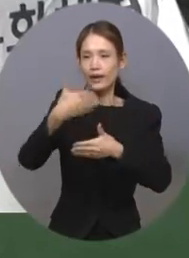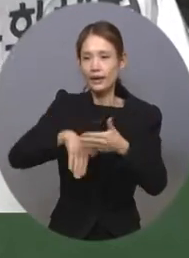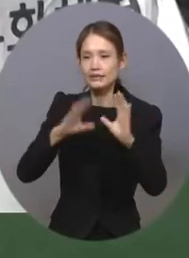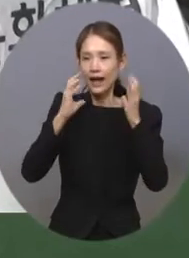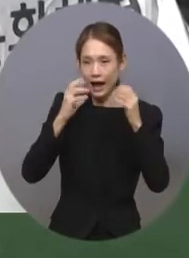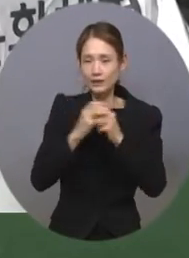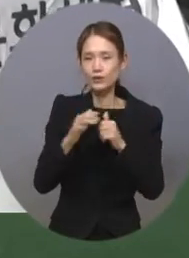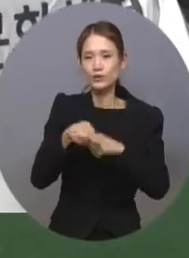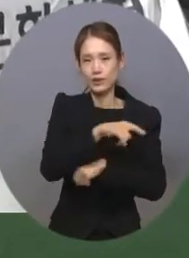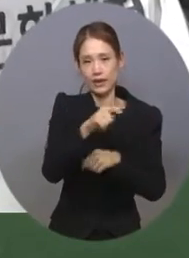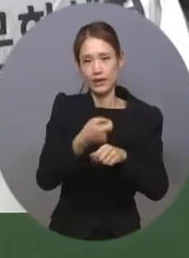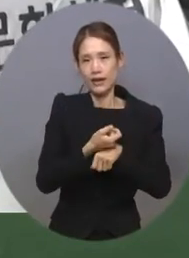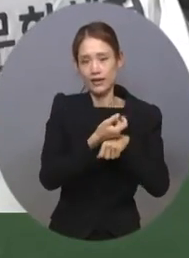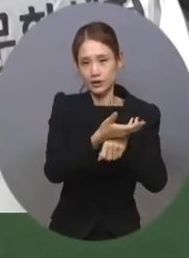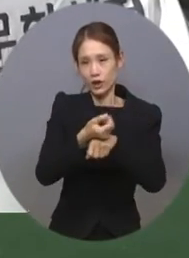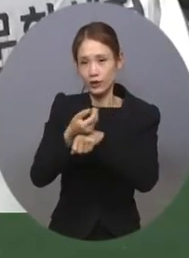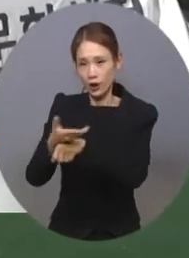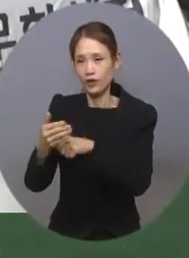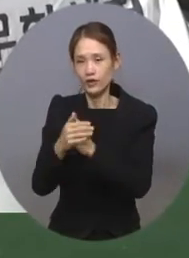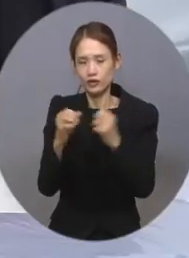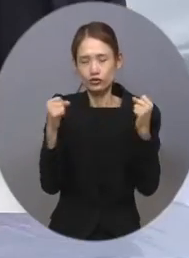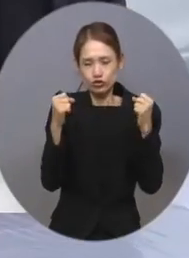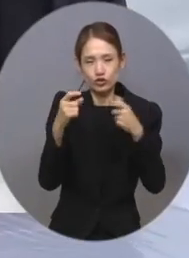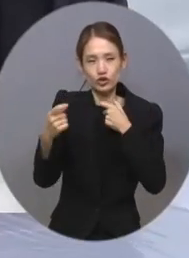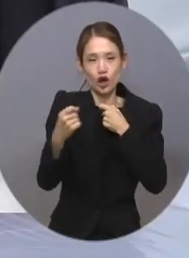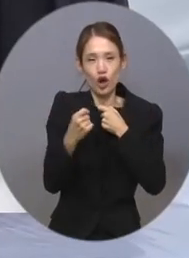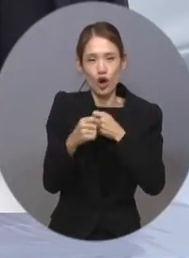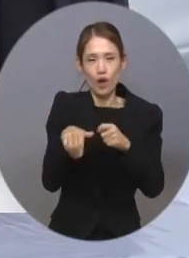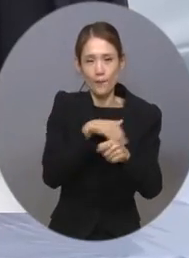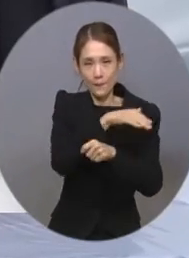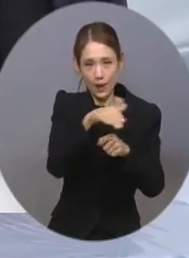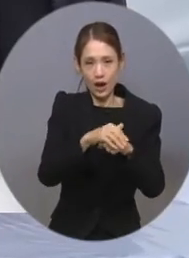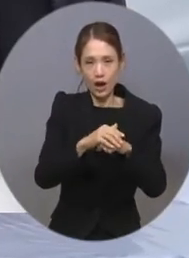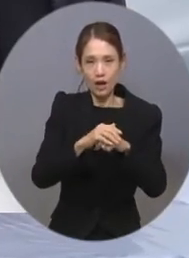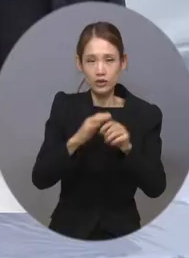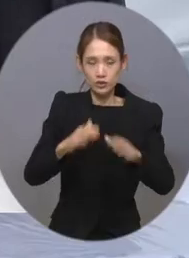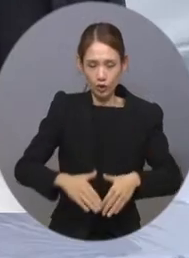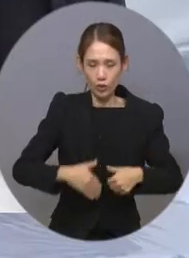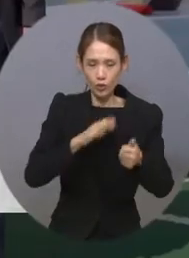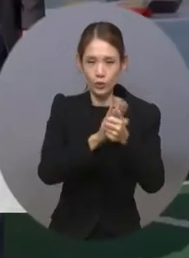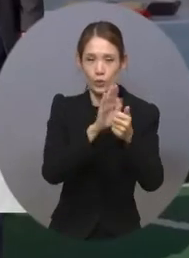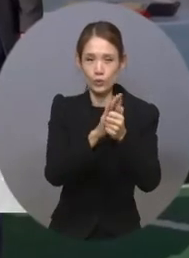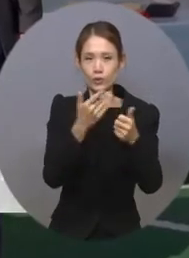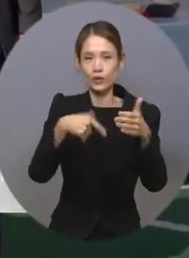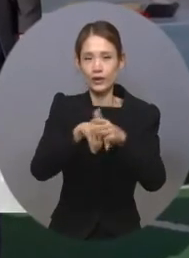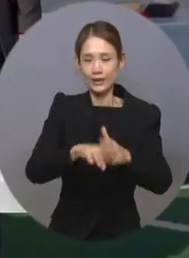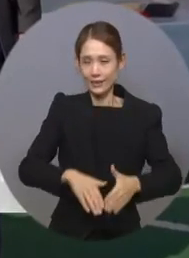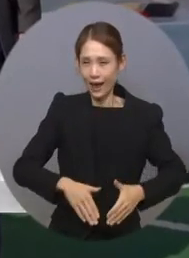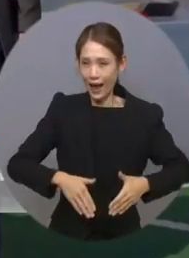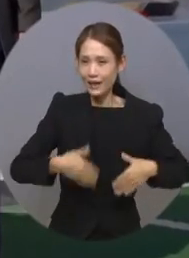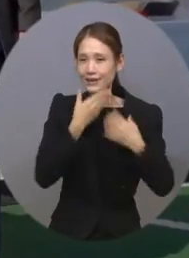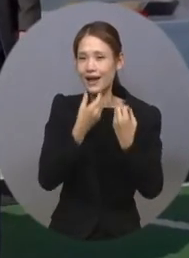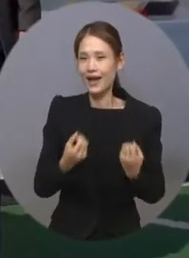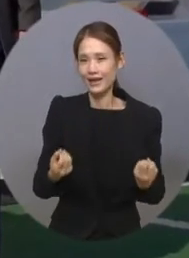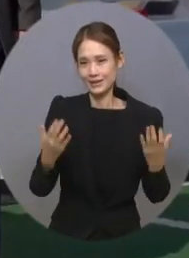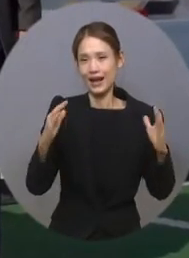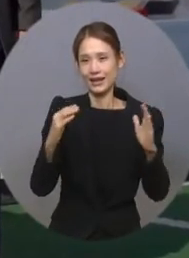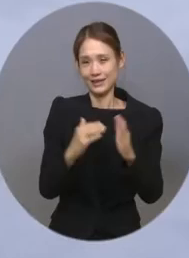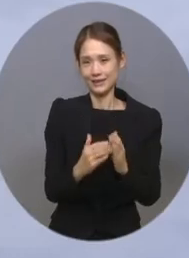전달되어 추운 겨울을 앞두고 어려운 이웃들에게 조금이나마 도움을 주는 따뜻한 행사가